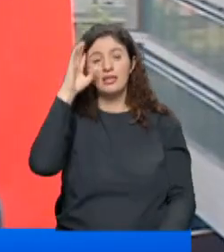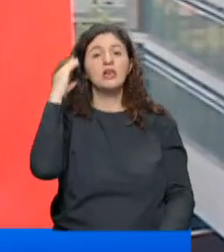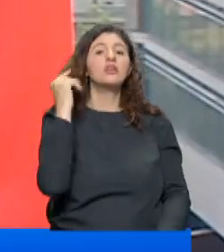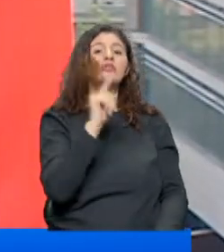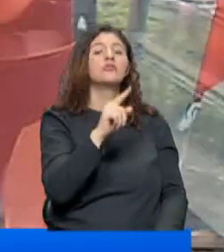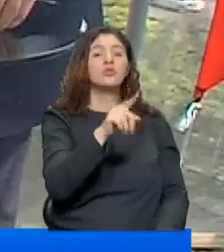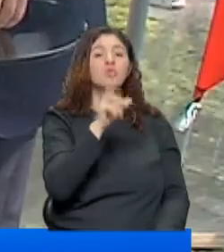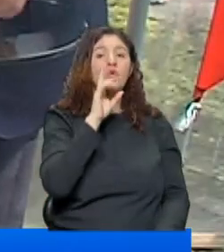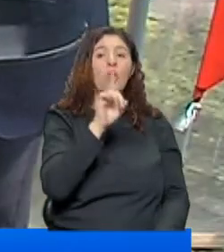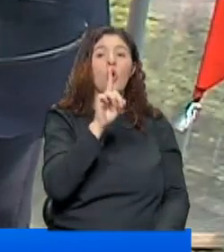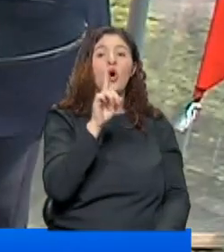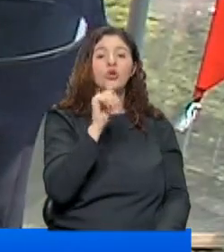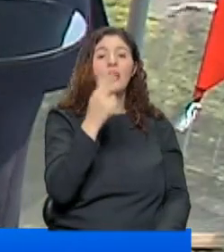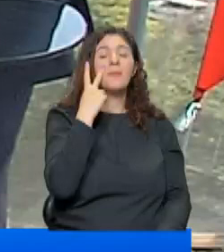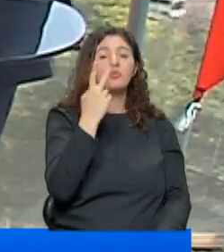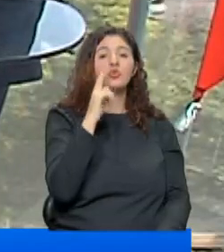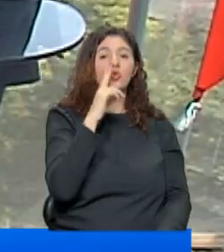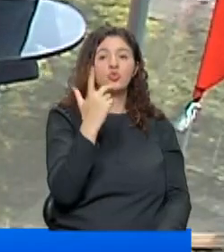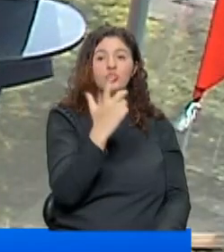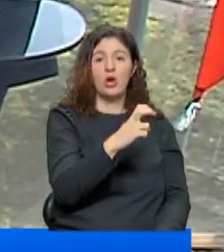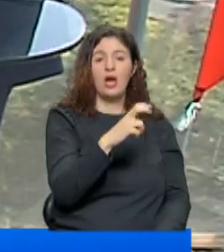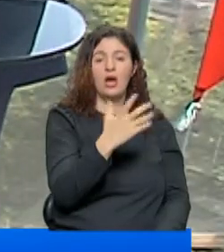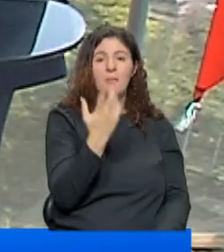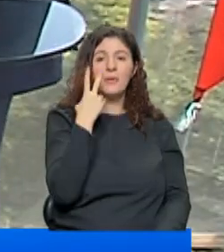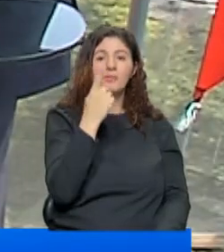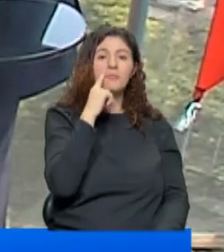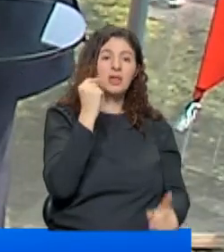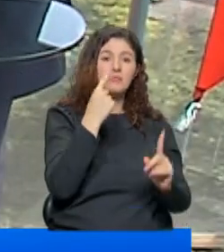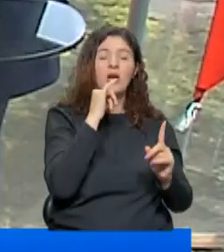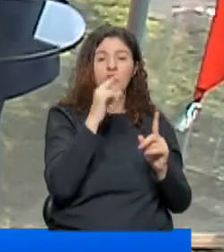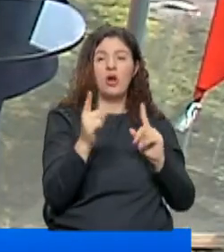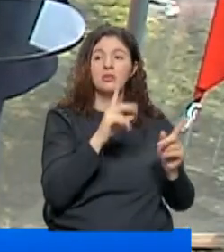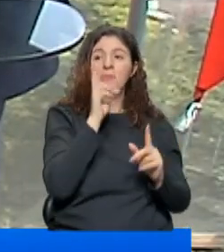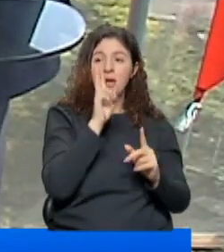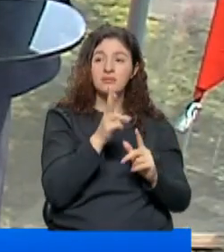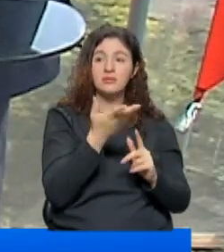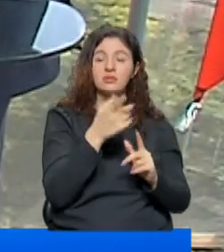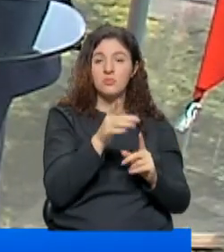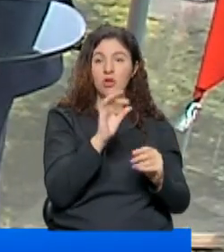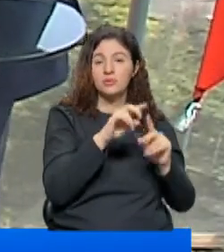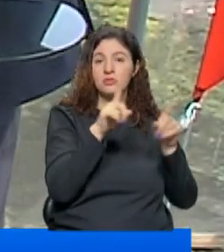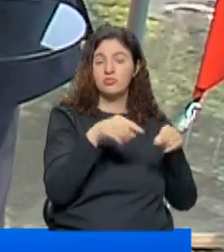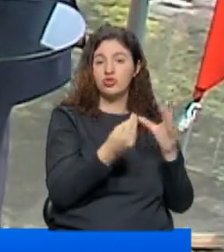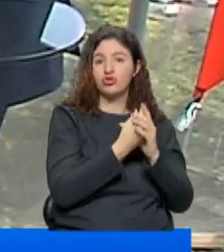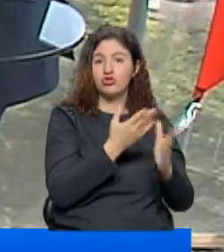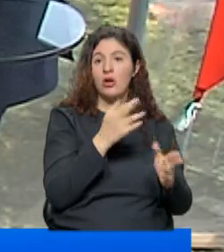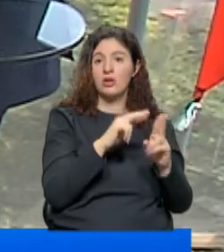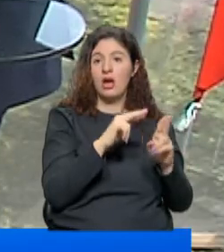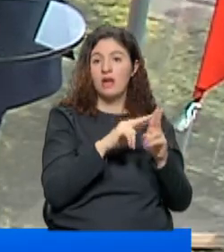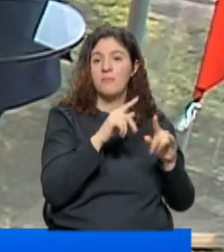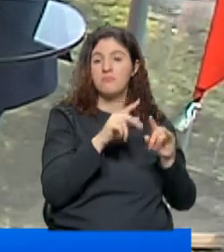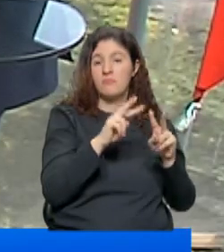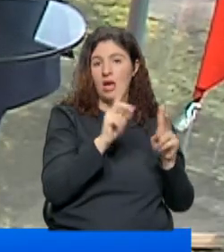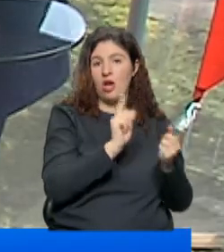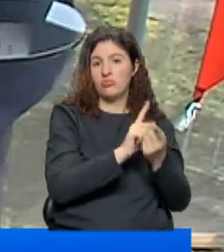yıla bakmıyorsunuz. Son 3 aya bakıyorsunuz. Son 3 aya gerek yok. 1 Mayıs'ta 1 Ağustos arasına baktığınızda böyle bir tablo çıkıyor, evet. KKM'de karşımıza.